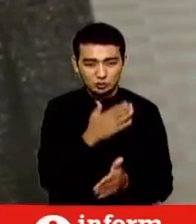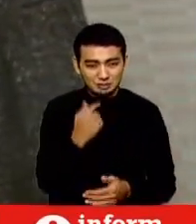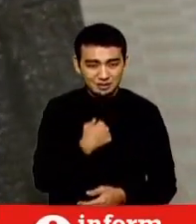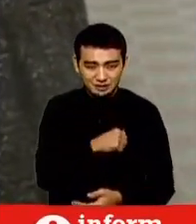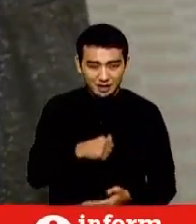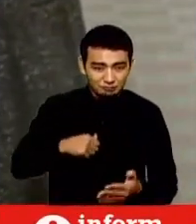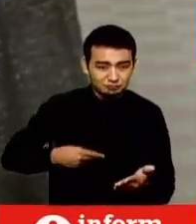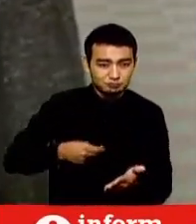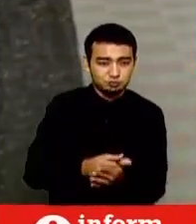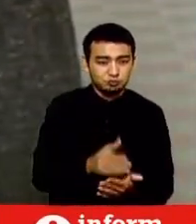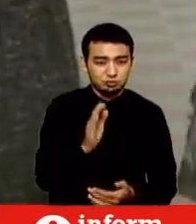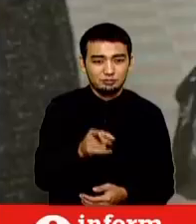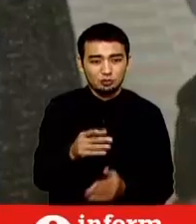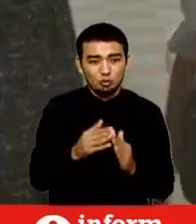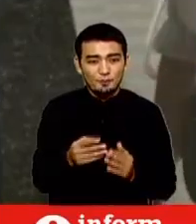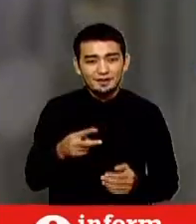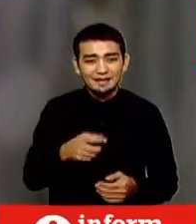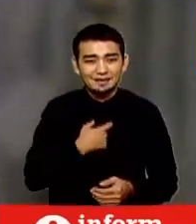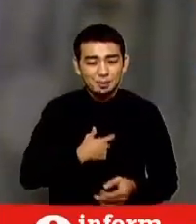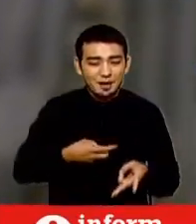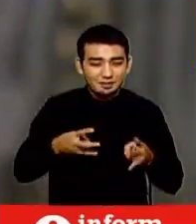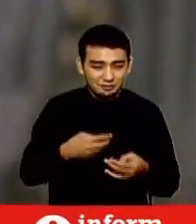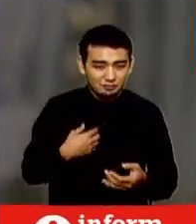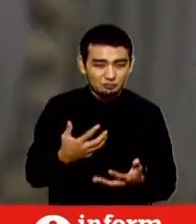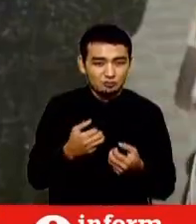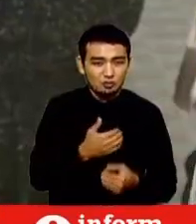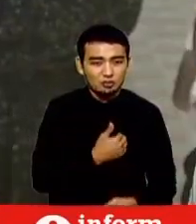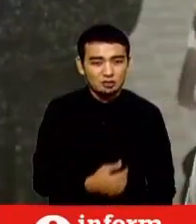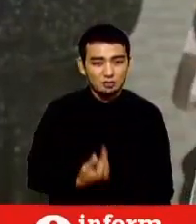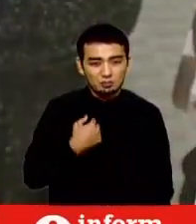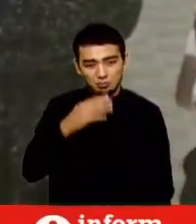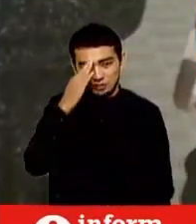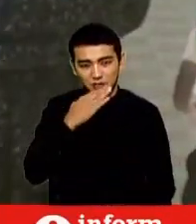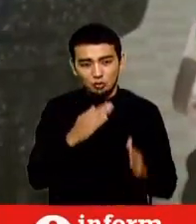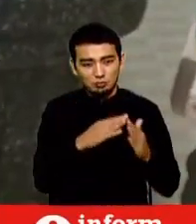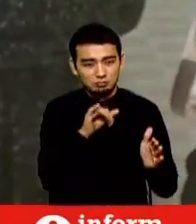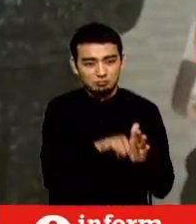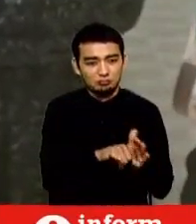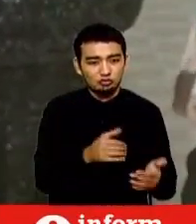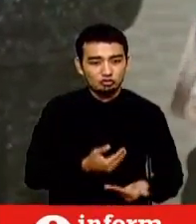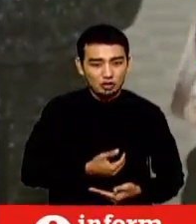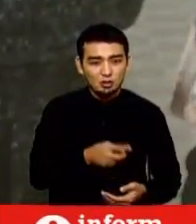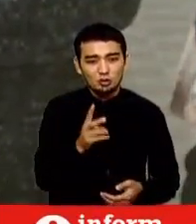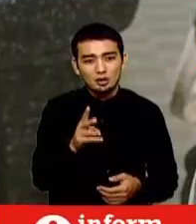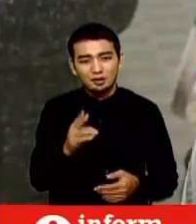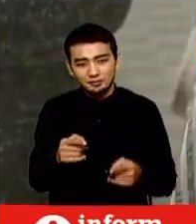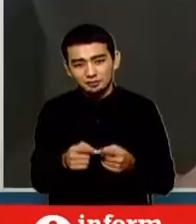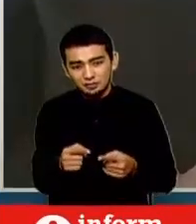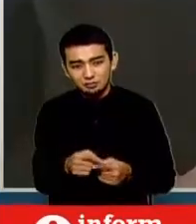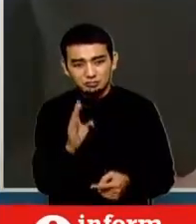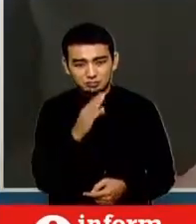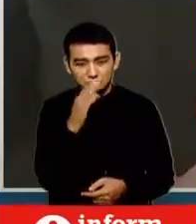үшін, өзімізге қалу үшін сол үйді алмыз келеді. Мен мысалы әкемнің үйінде тұрғанмын. Басқалар бар енді, бана квартира жалдап тұрған аналар